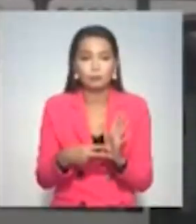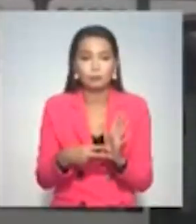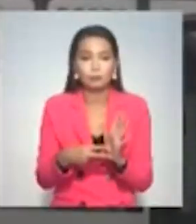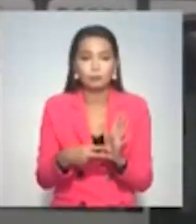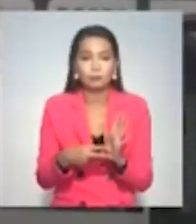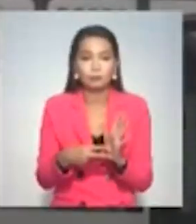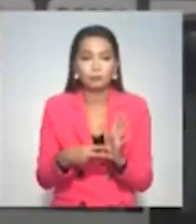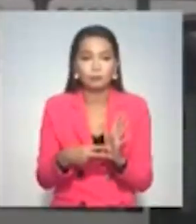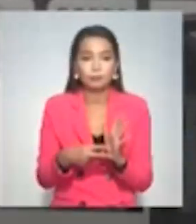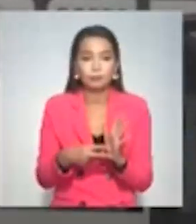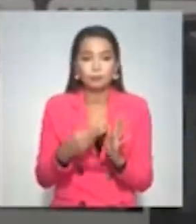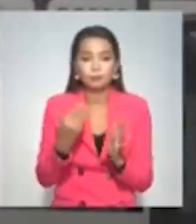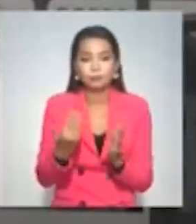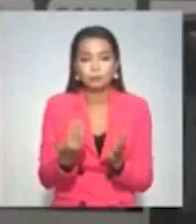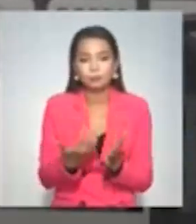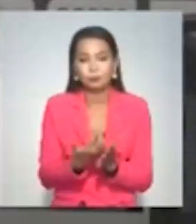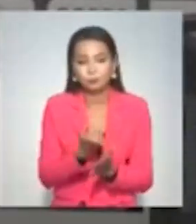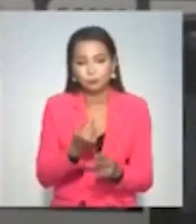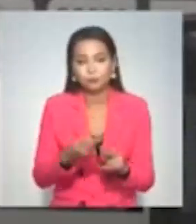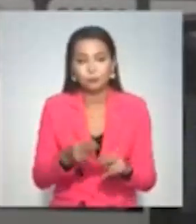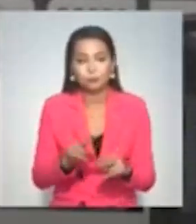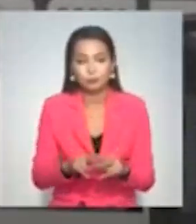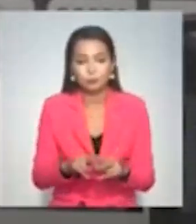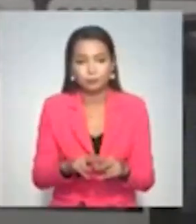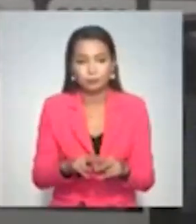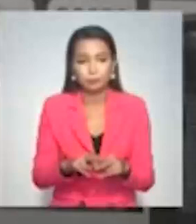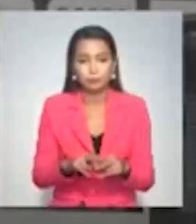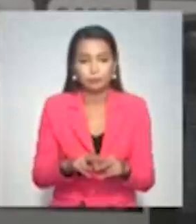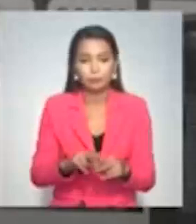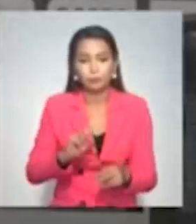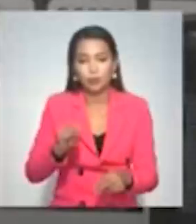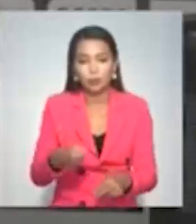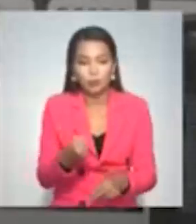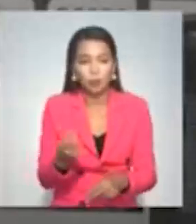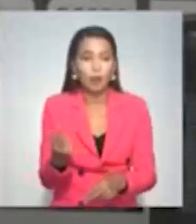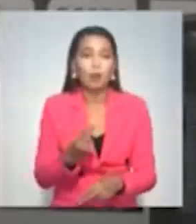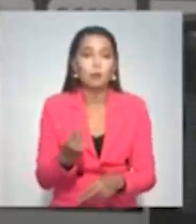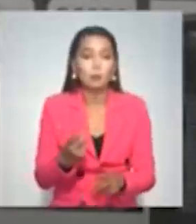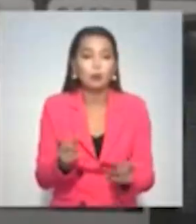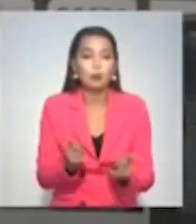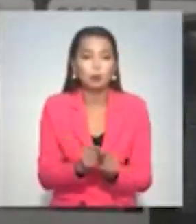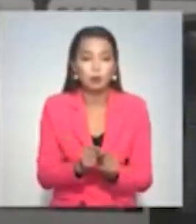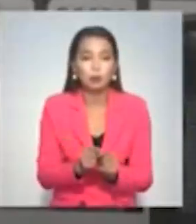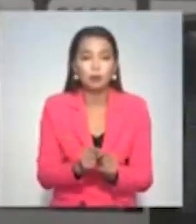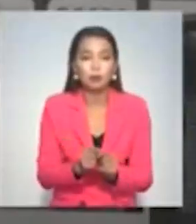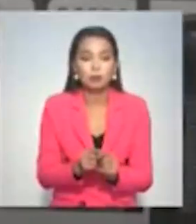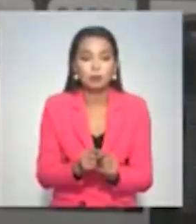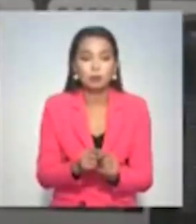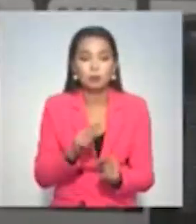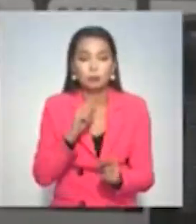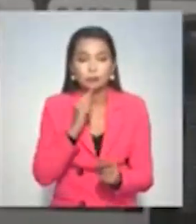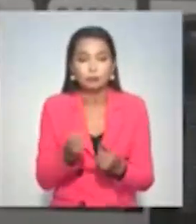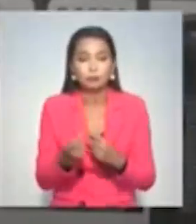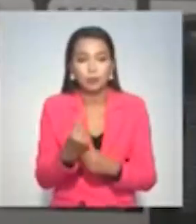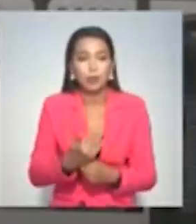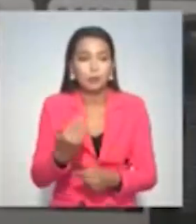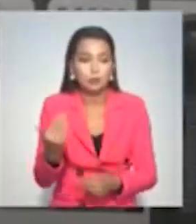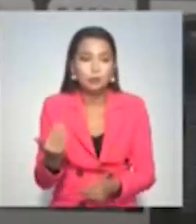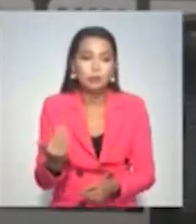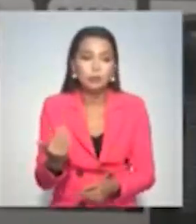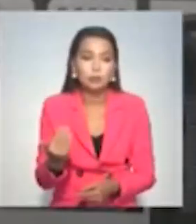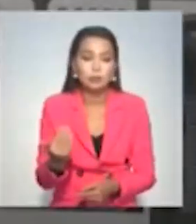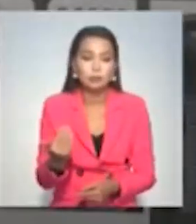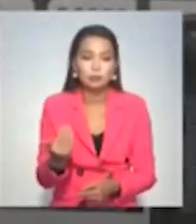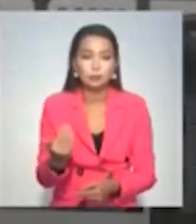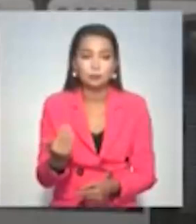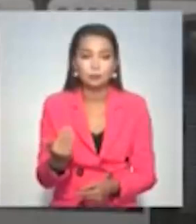по тактике. В общем-то, еще раз говорю, он был сегодня быстрее, выиграл все единоборства, но, в общем-то,